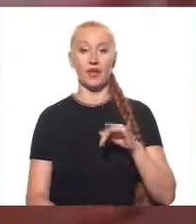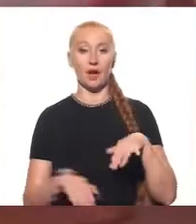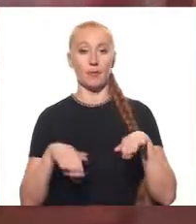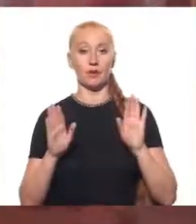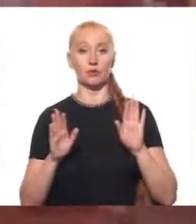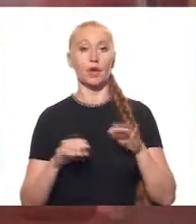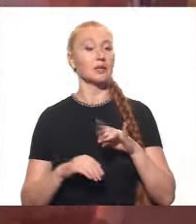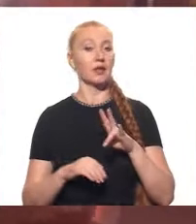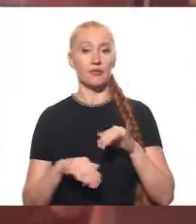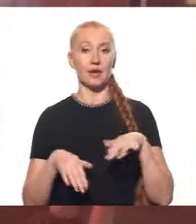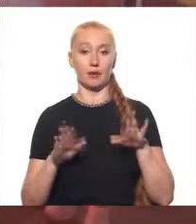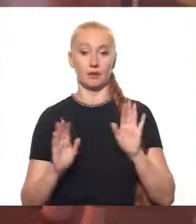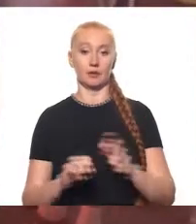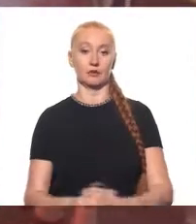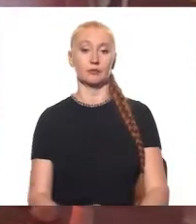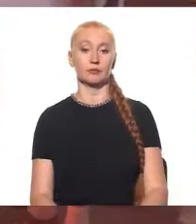Слава Україні!